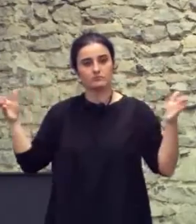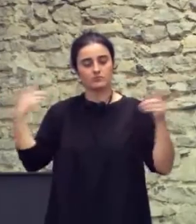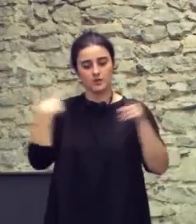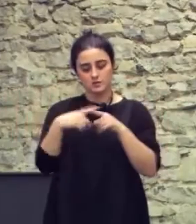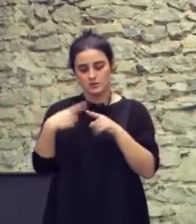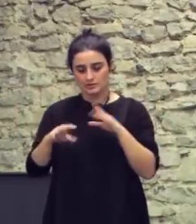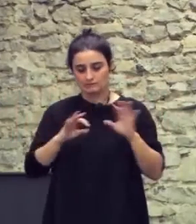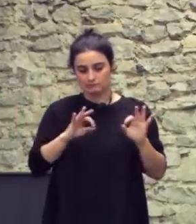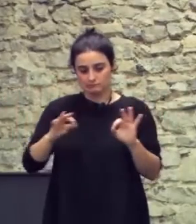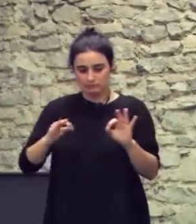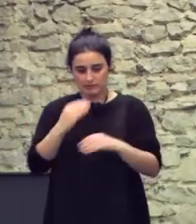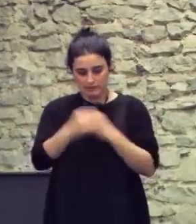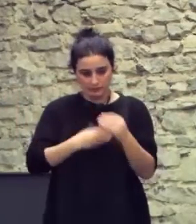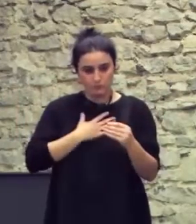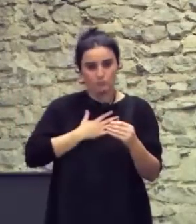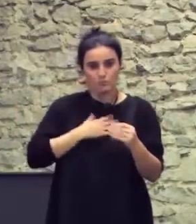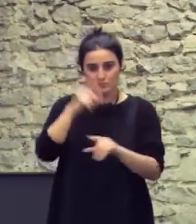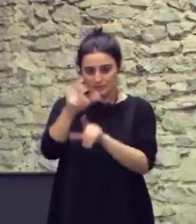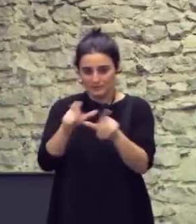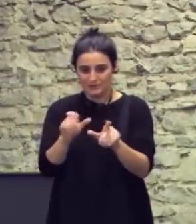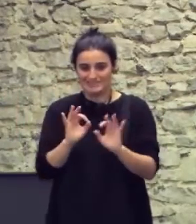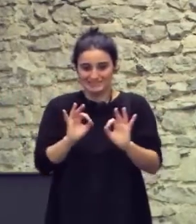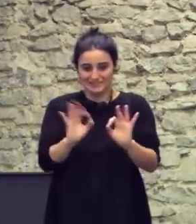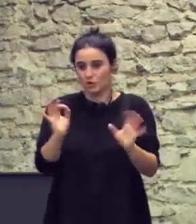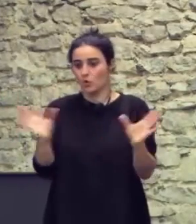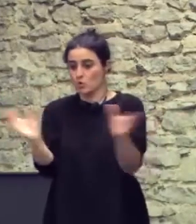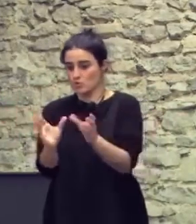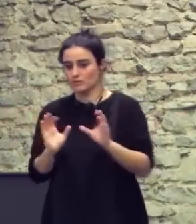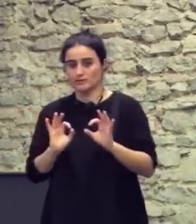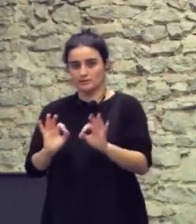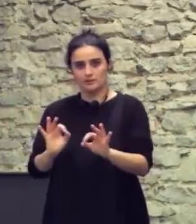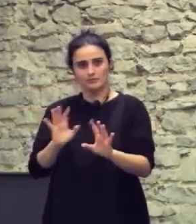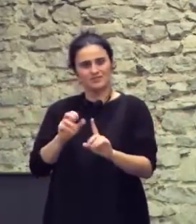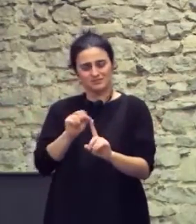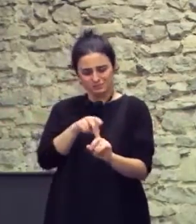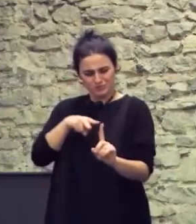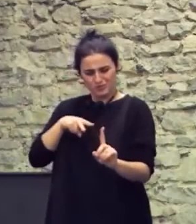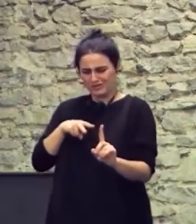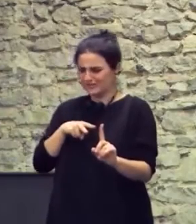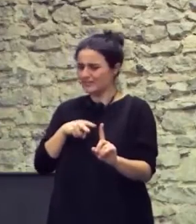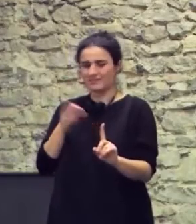aldirela pertsona espezifikoentzako edo talde espezifikoentzako, baina begirada mantenduta beti hor.